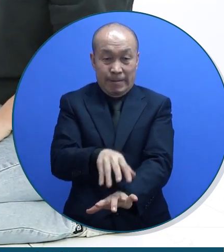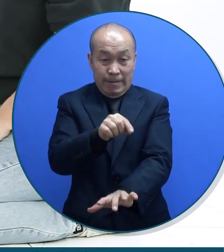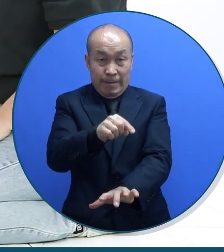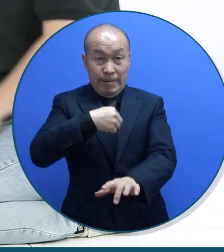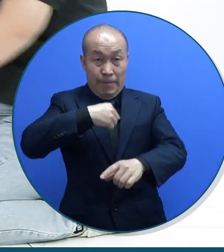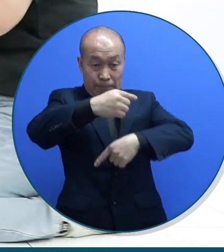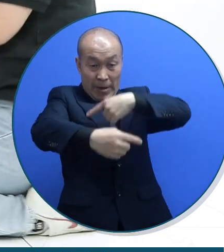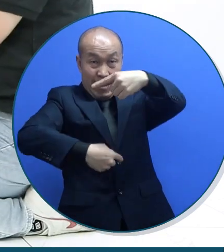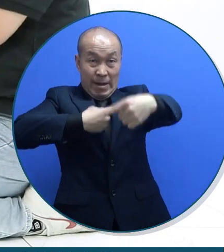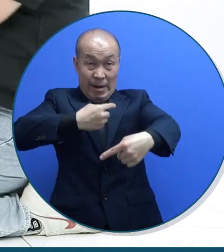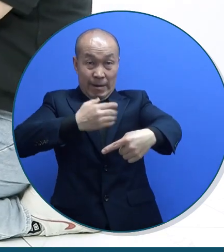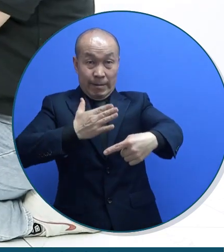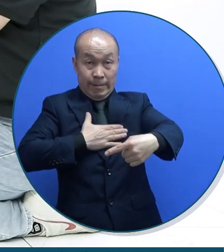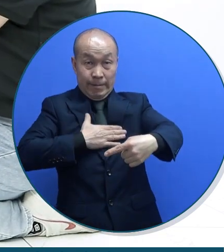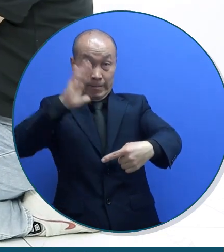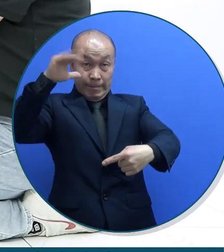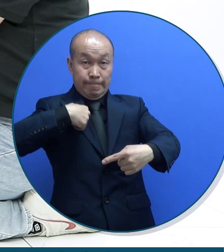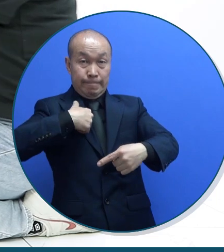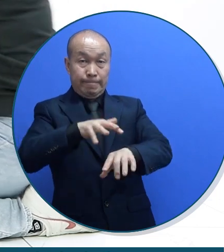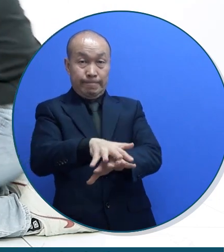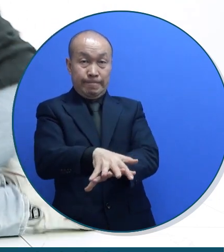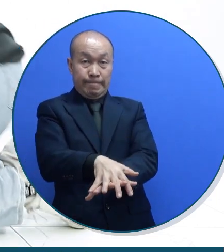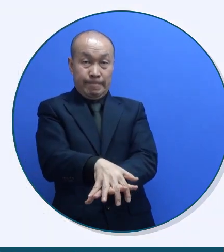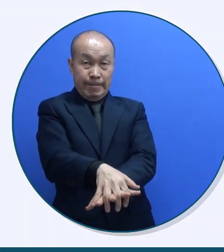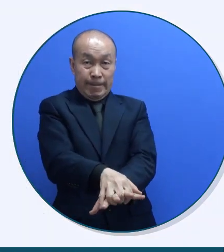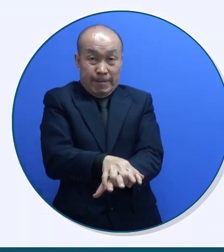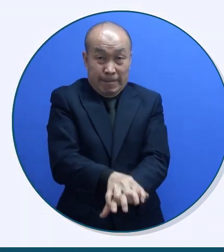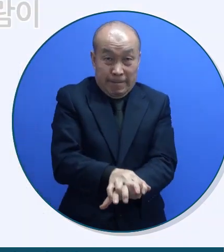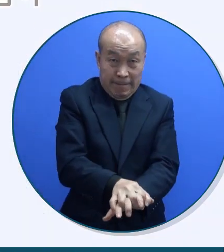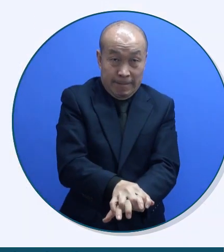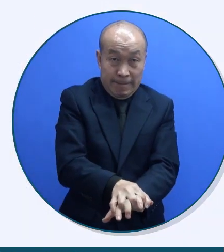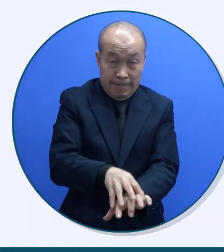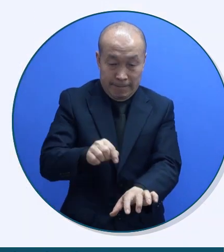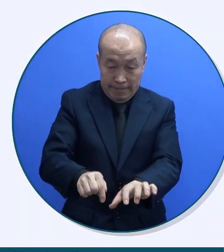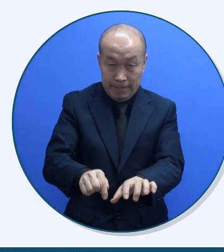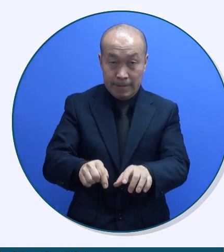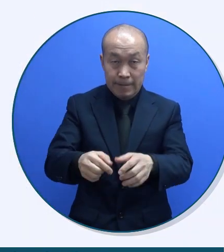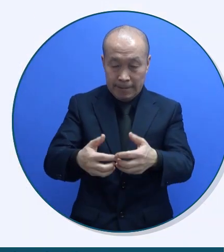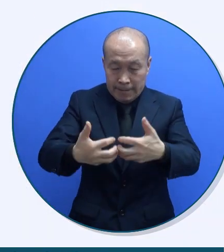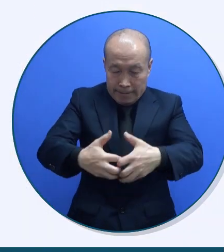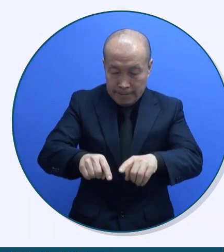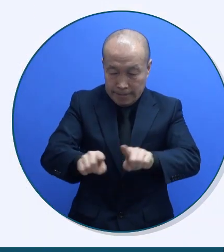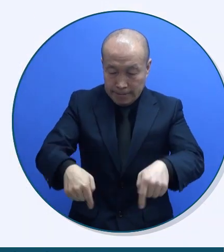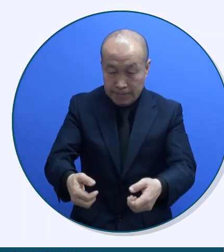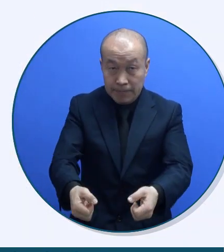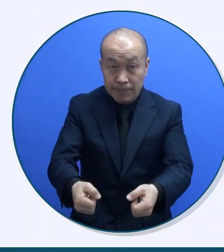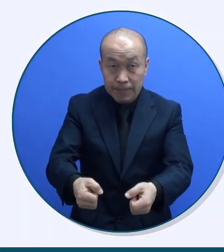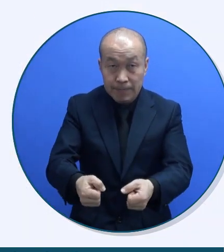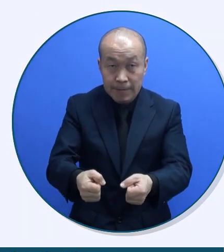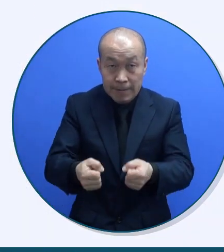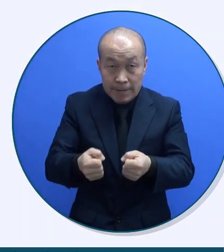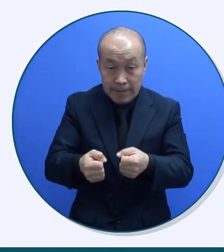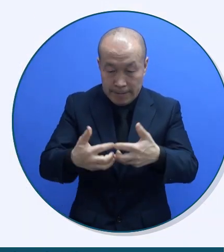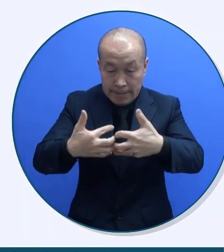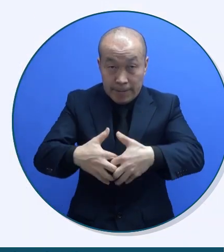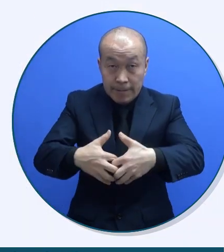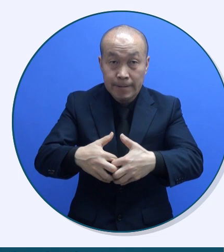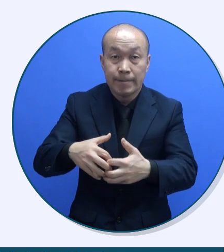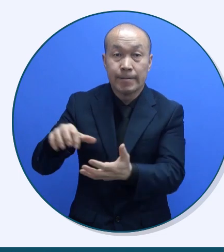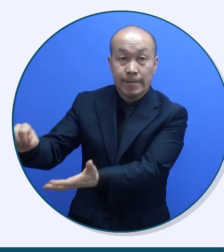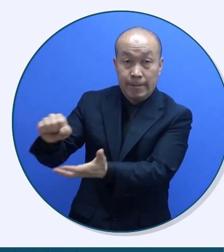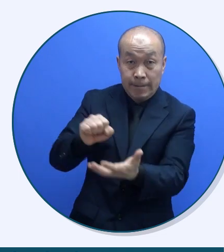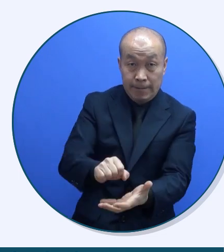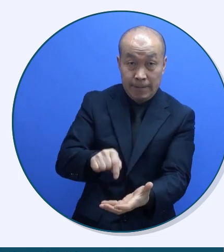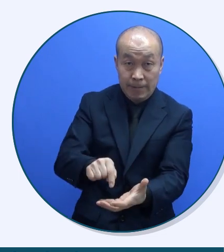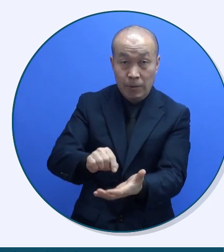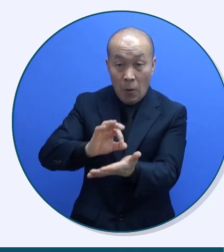뒤에 자동심장 충격기를 작동시킵니다. 만약 자동심장 충격기 사용이 어렵다면 가슴 압박을